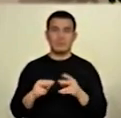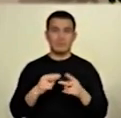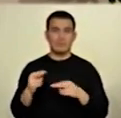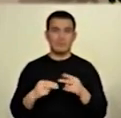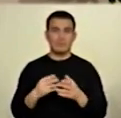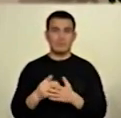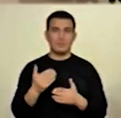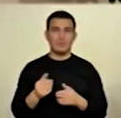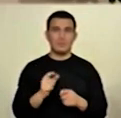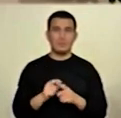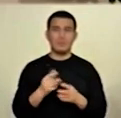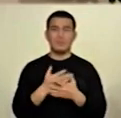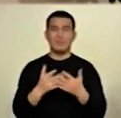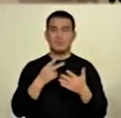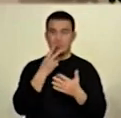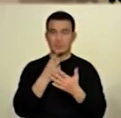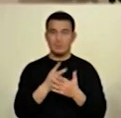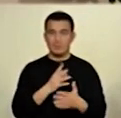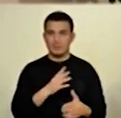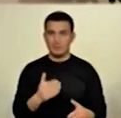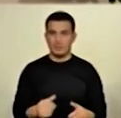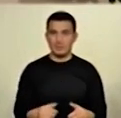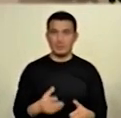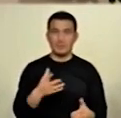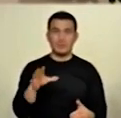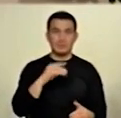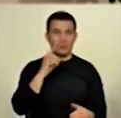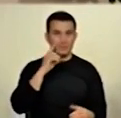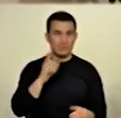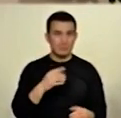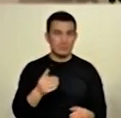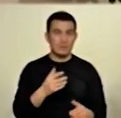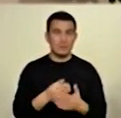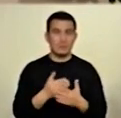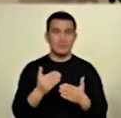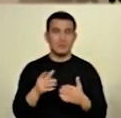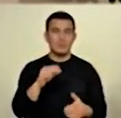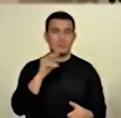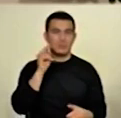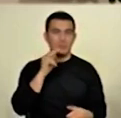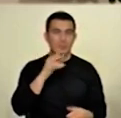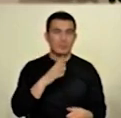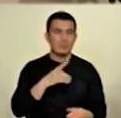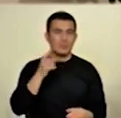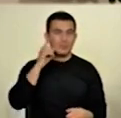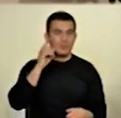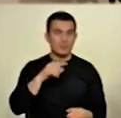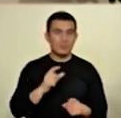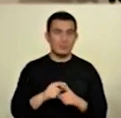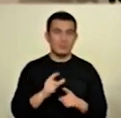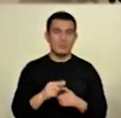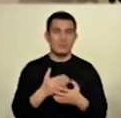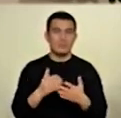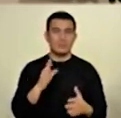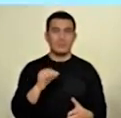menyularni tahrirlashni ham o'tgan edik o'tgan darsimizda, uni ham siz bilasiz. Aynan o'sha siz o'rgangan bilimlar asosida o'zingizning